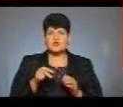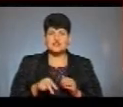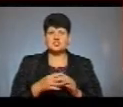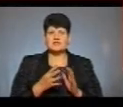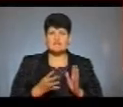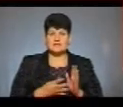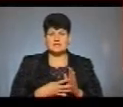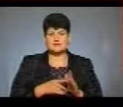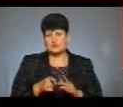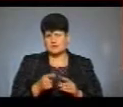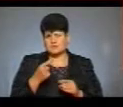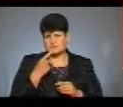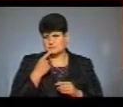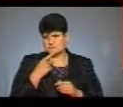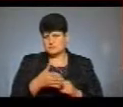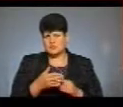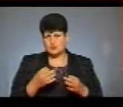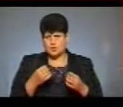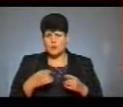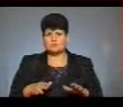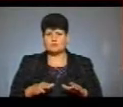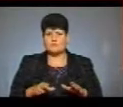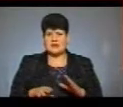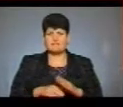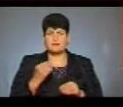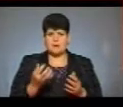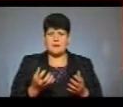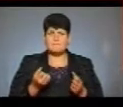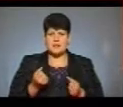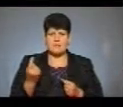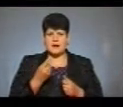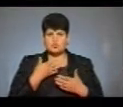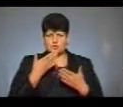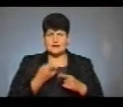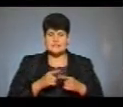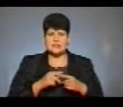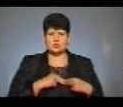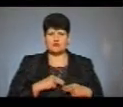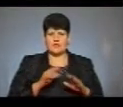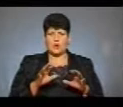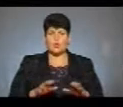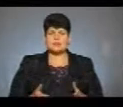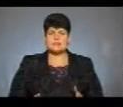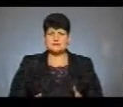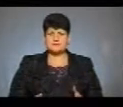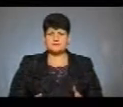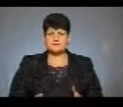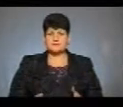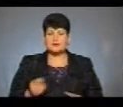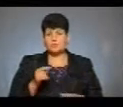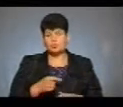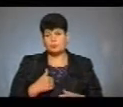2019-му. Вони буквально перед розпуском, перед виборами прийняли в першому читанні цей трудовий кодекс. Тому